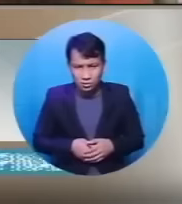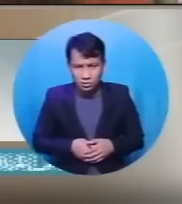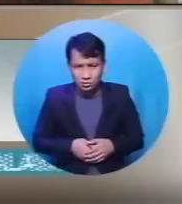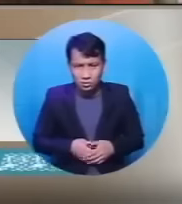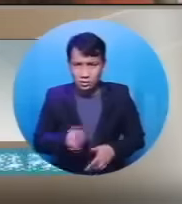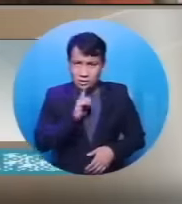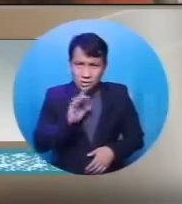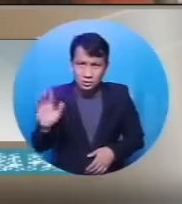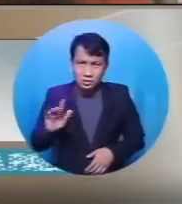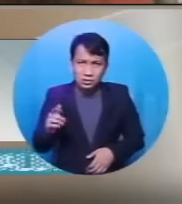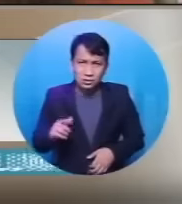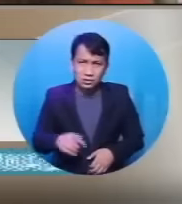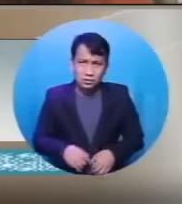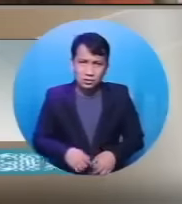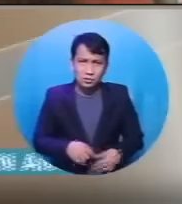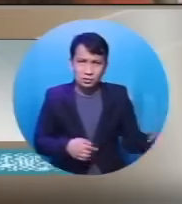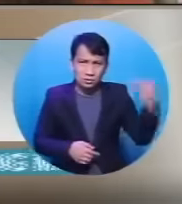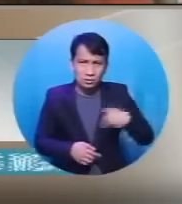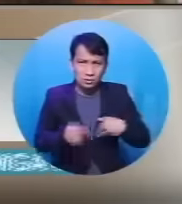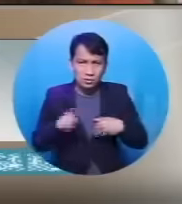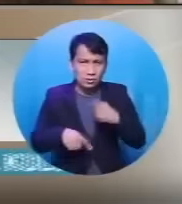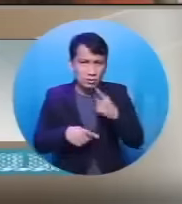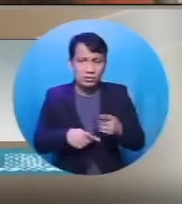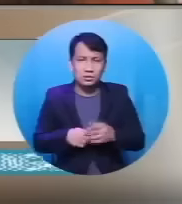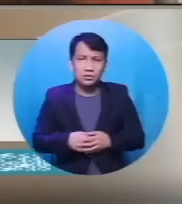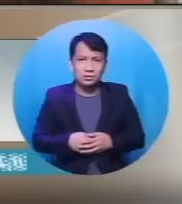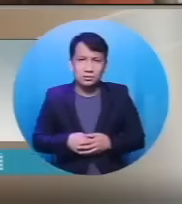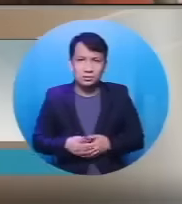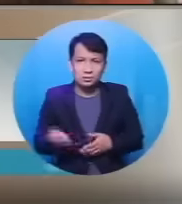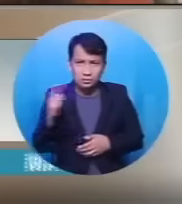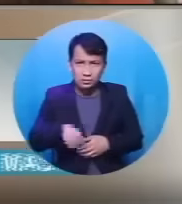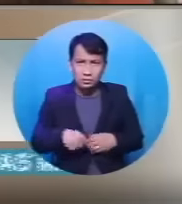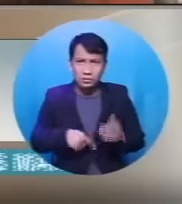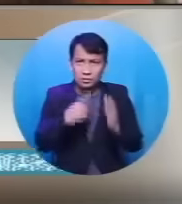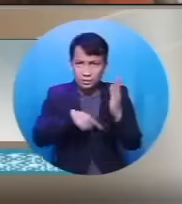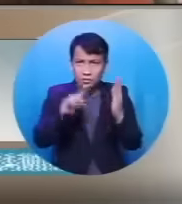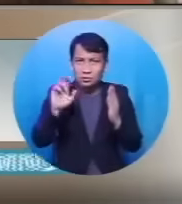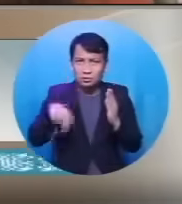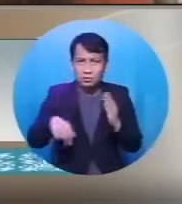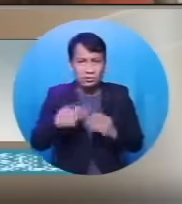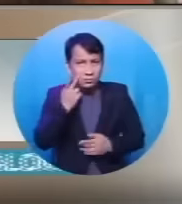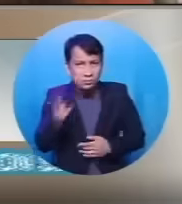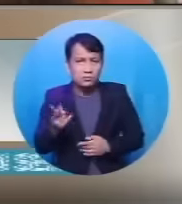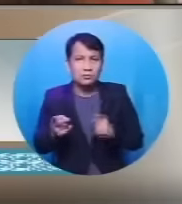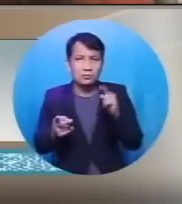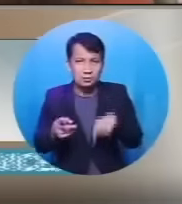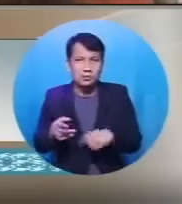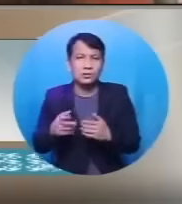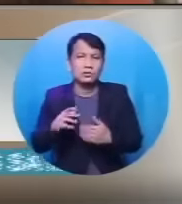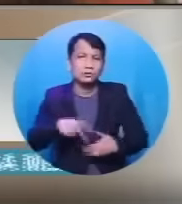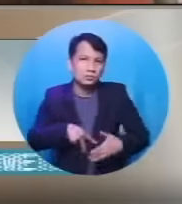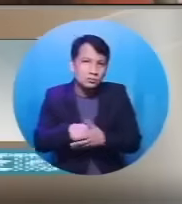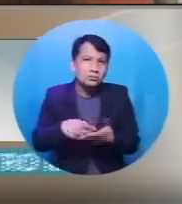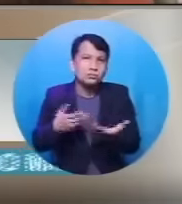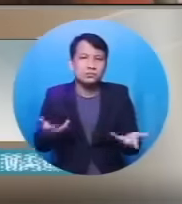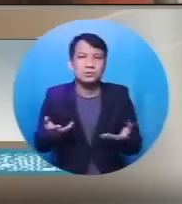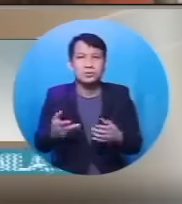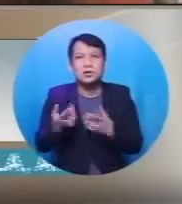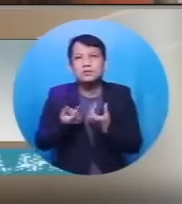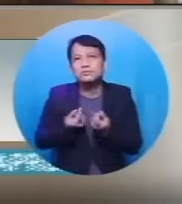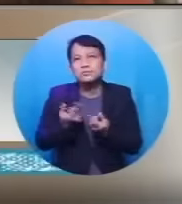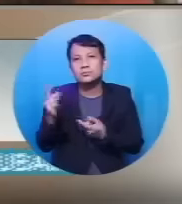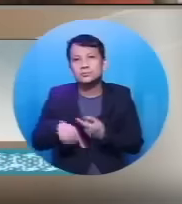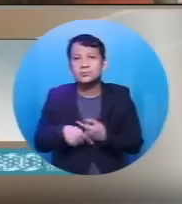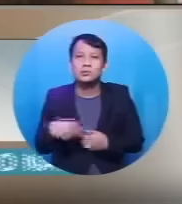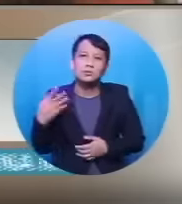ba nag-promise ka sa akin na Ano pupunta ka dito December Sabi ko samahan mo ako magpa-check up para makita mo Tapos anong ginawa mo sa akin